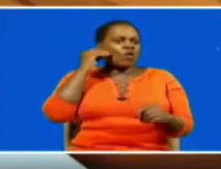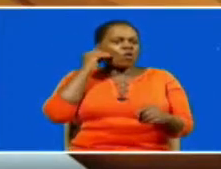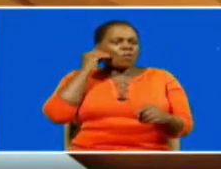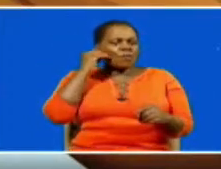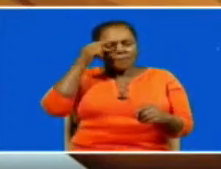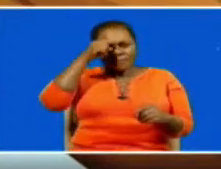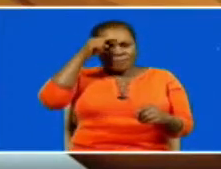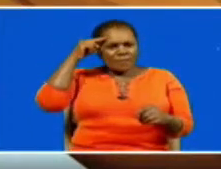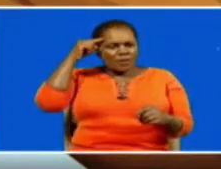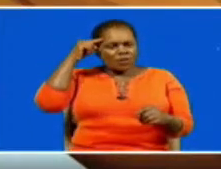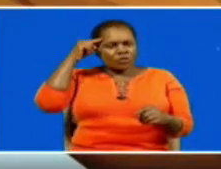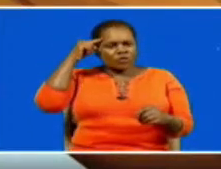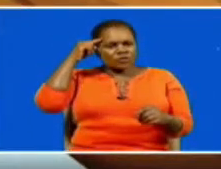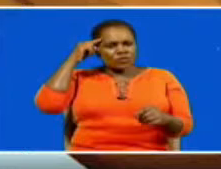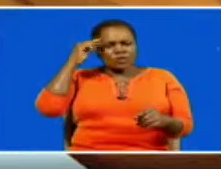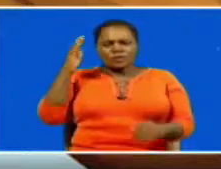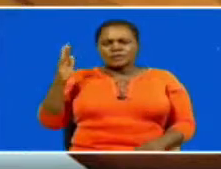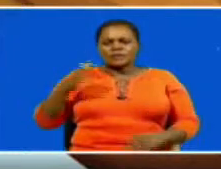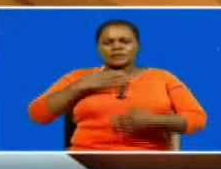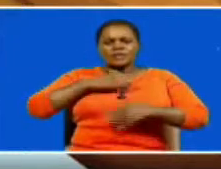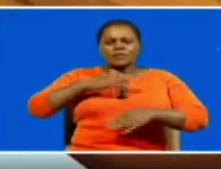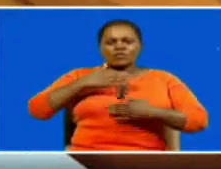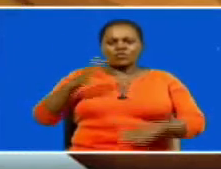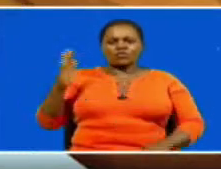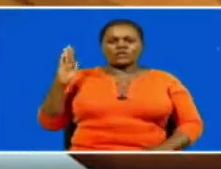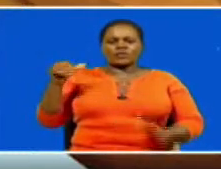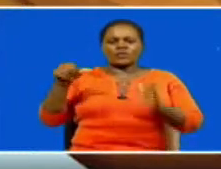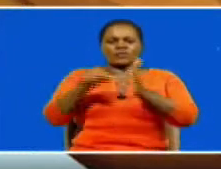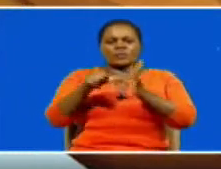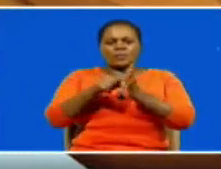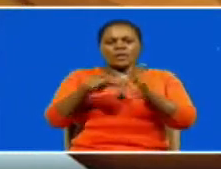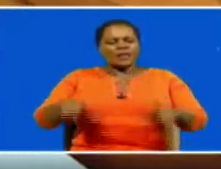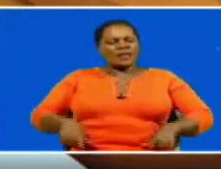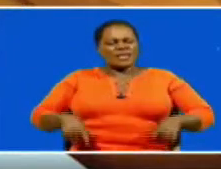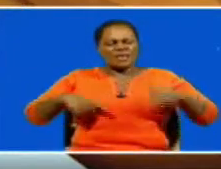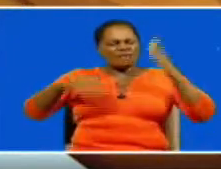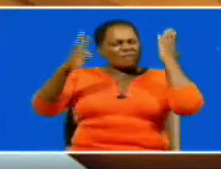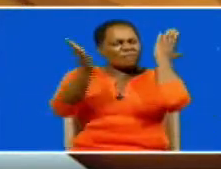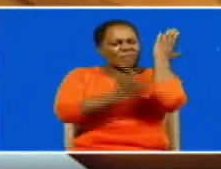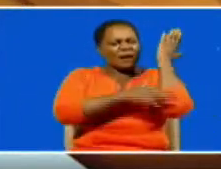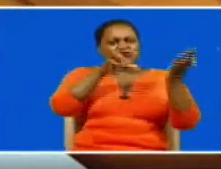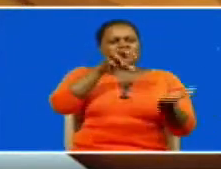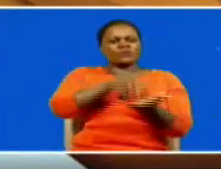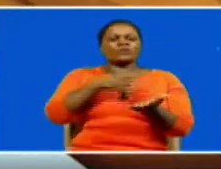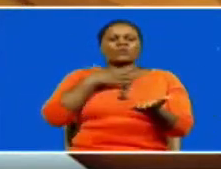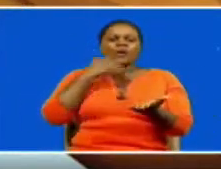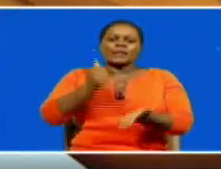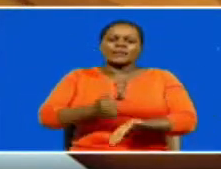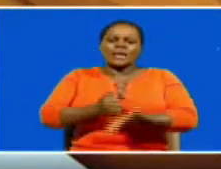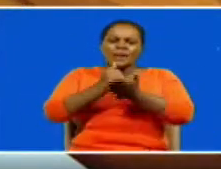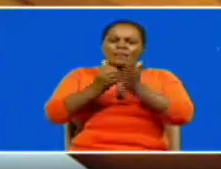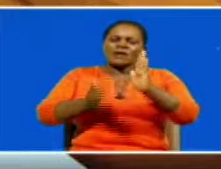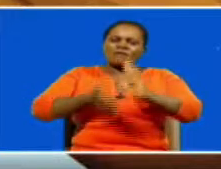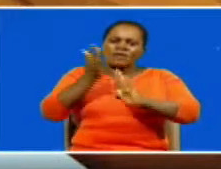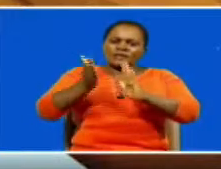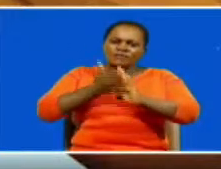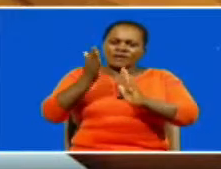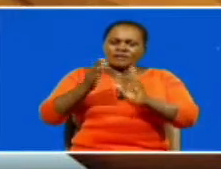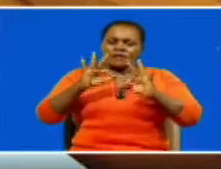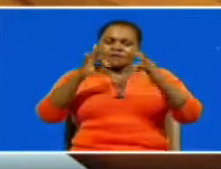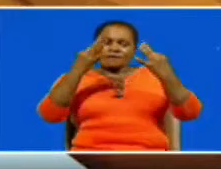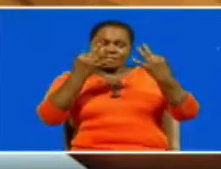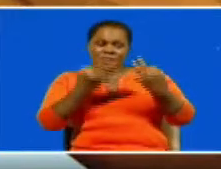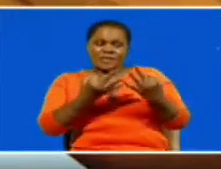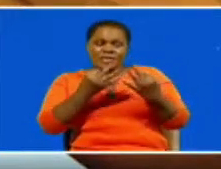tete ambayo inaendelea kushuhudiwa Samburu, sasa zinaishi kwa mazingira mabovu huku zikitaka usaidizi wa dharura. Familia